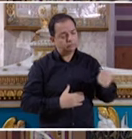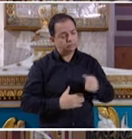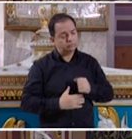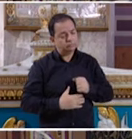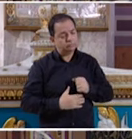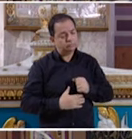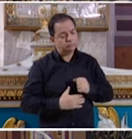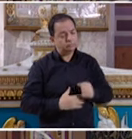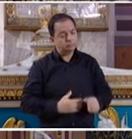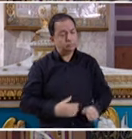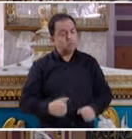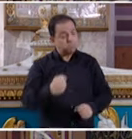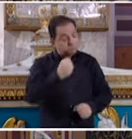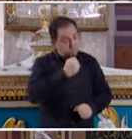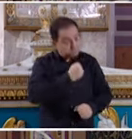πορεύου.